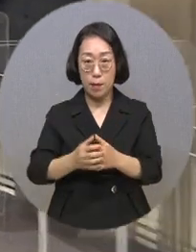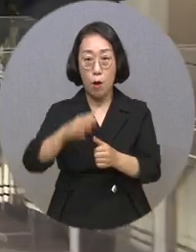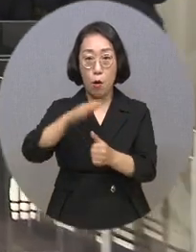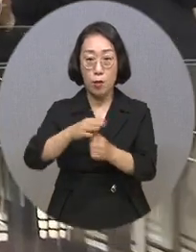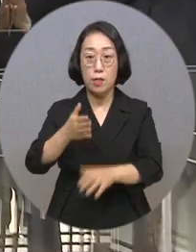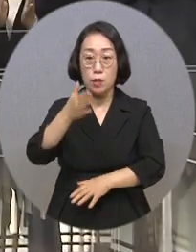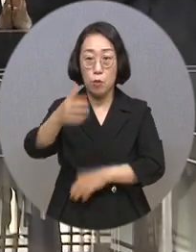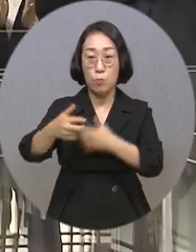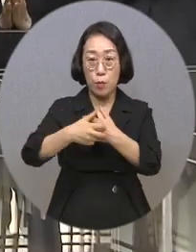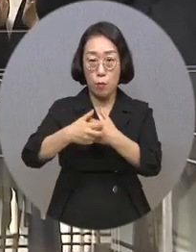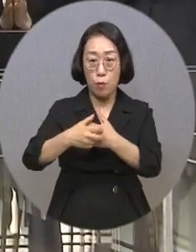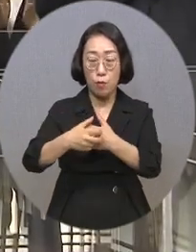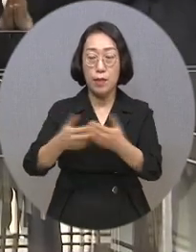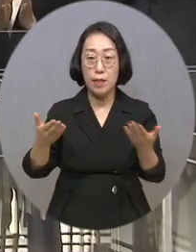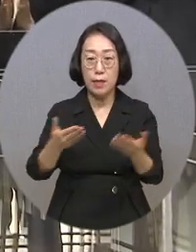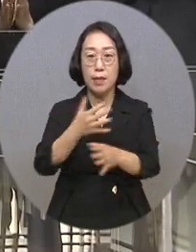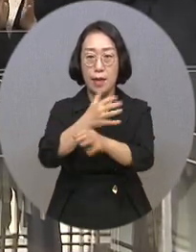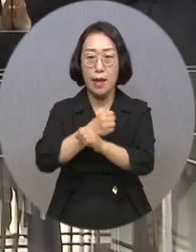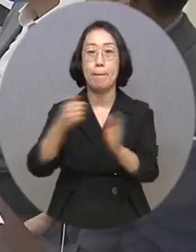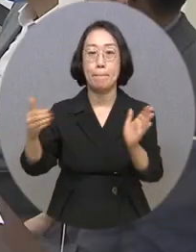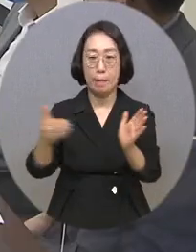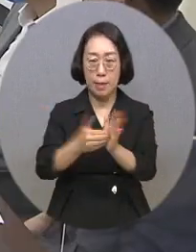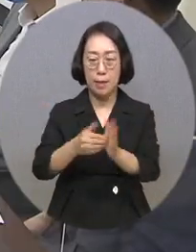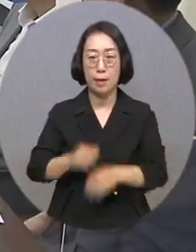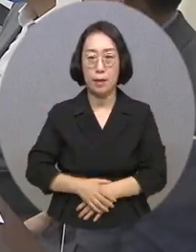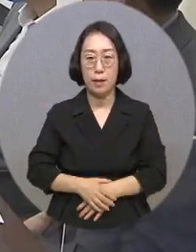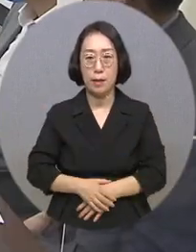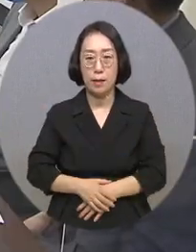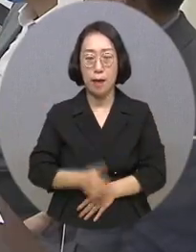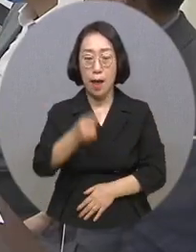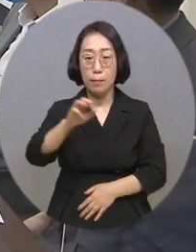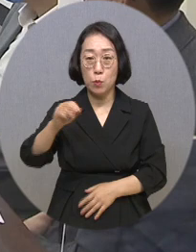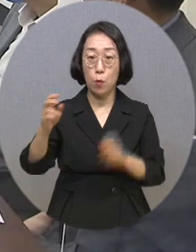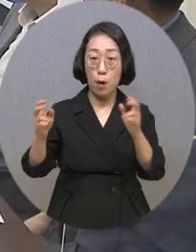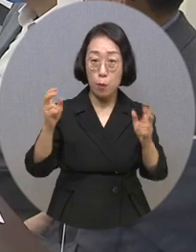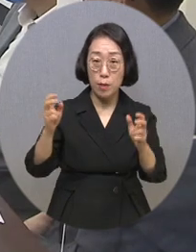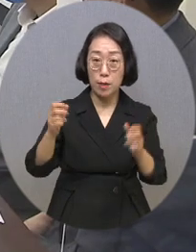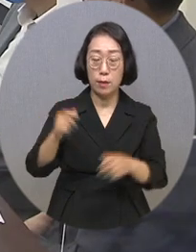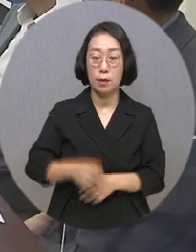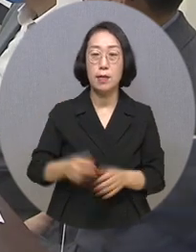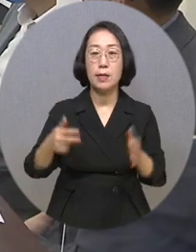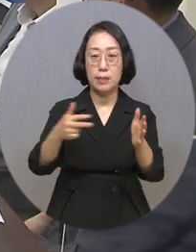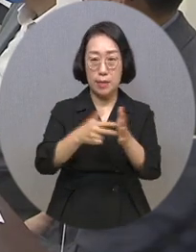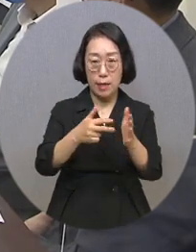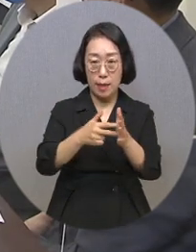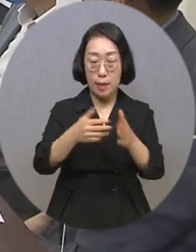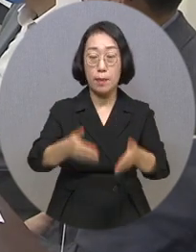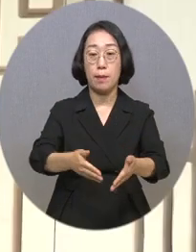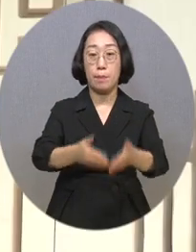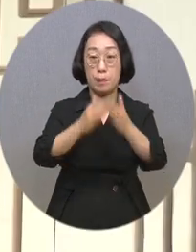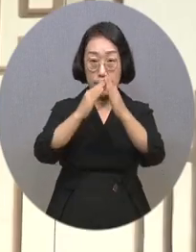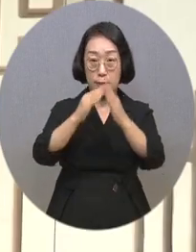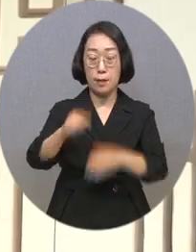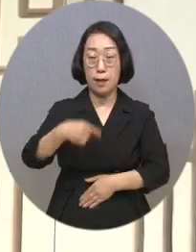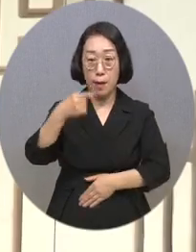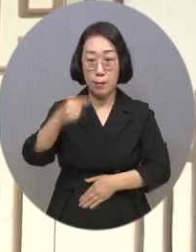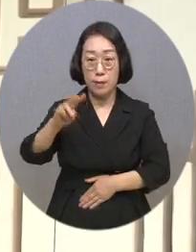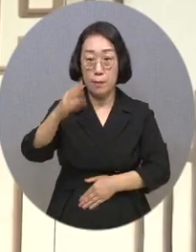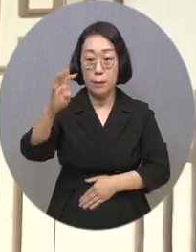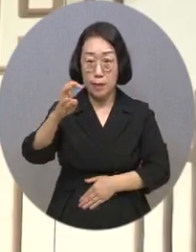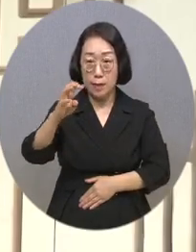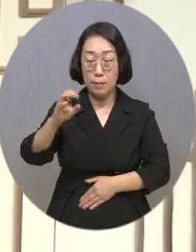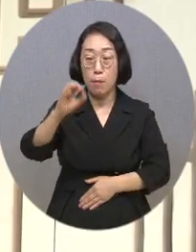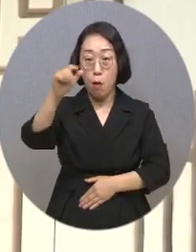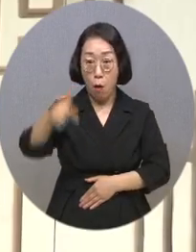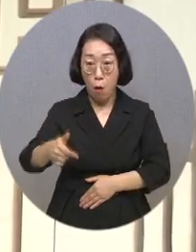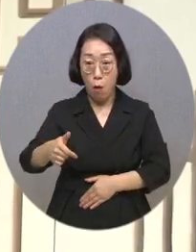건립 업무 협약을 체결했습니다. 주식회사 함소아는 재단법인 설립 과정을 거쳐 340억 원을